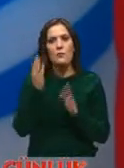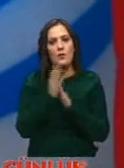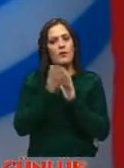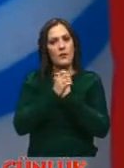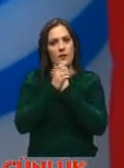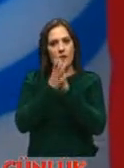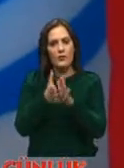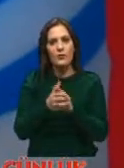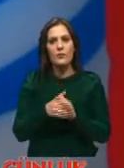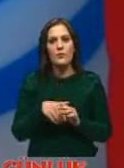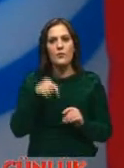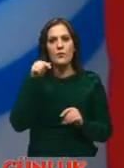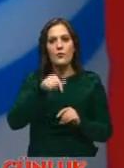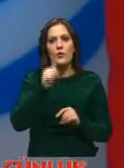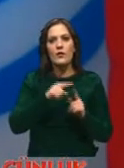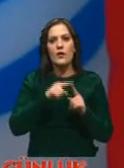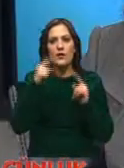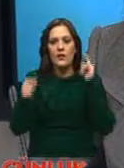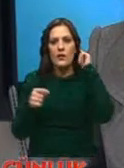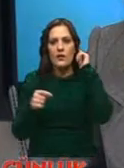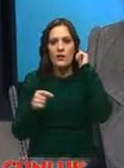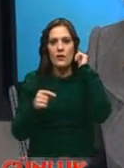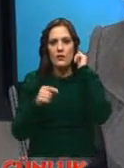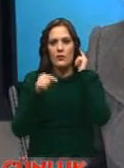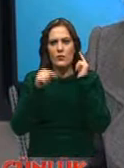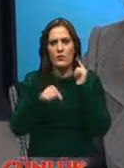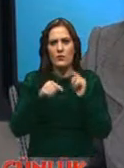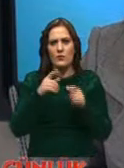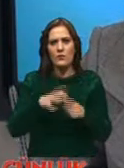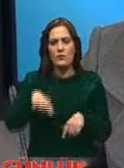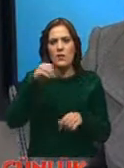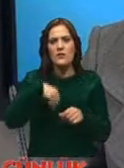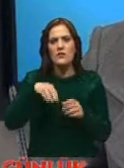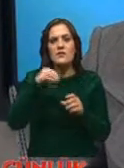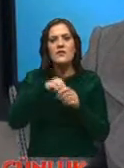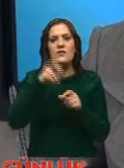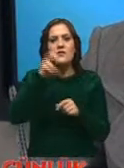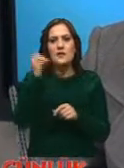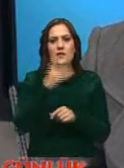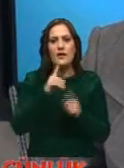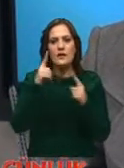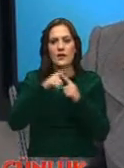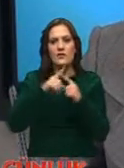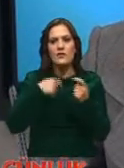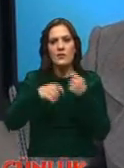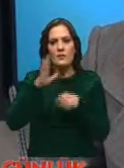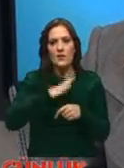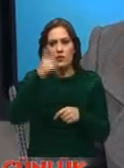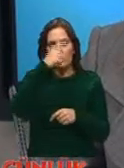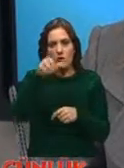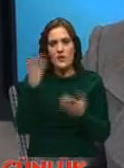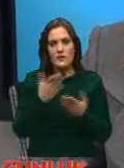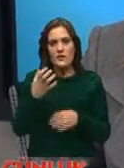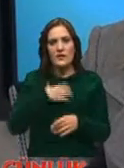tebrik ediyorum. Evet. Aynen öyle. Bugüne kadar da bu merkez kapsamında kurulmuş 8 tane teknoloji firmamız var. Yani Türkiye'de aslında